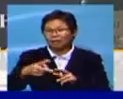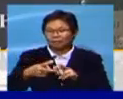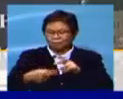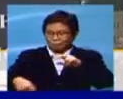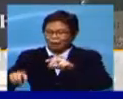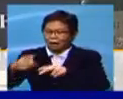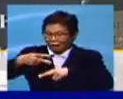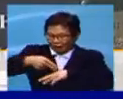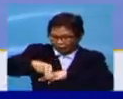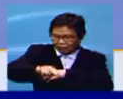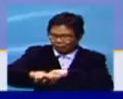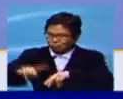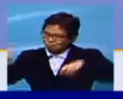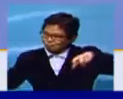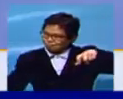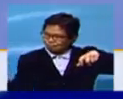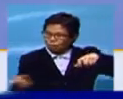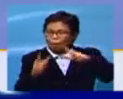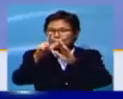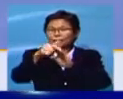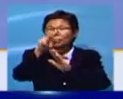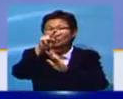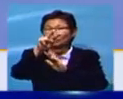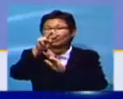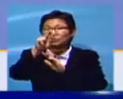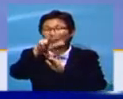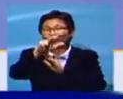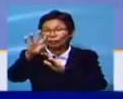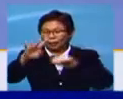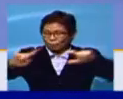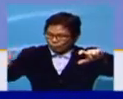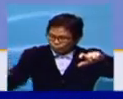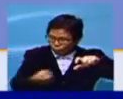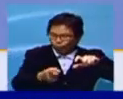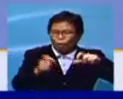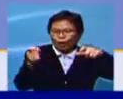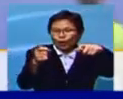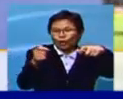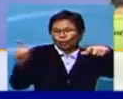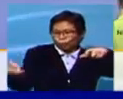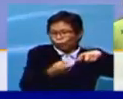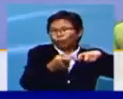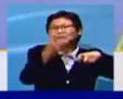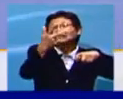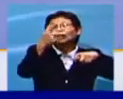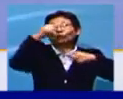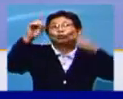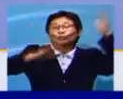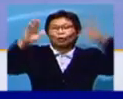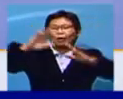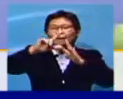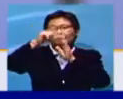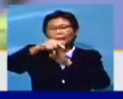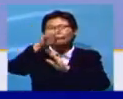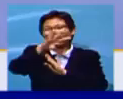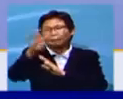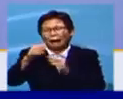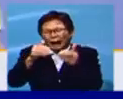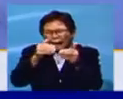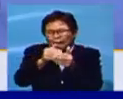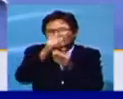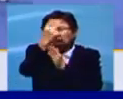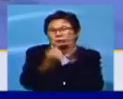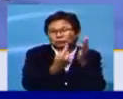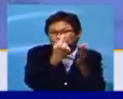sa'abah pada minit ke-34 dan menghadiahkan gol ketiga kepada Malaysia perlawanan kemudiannya terhenti pada minit ke-44 hampir